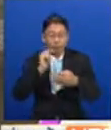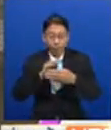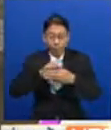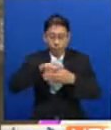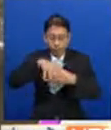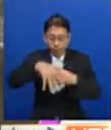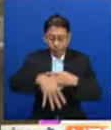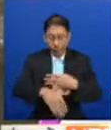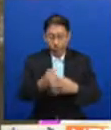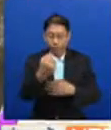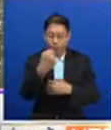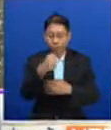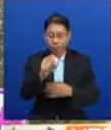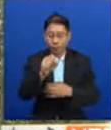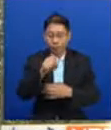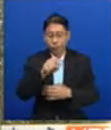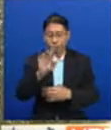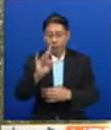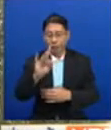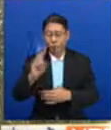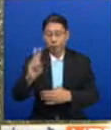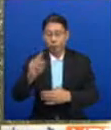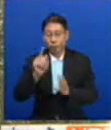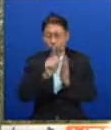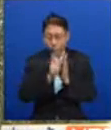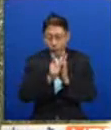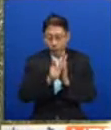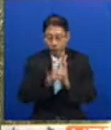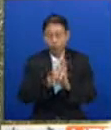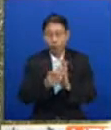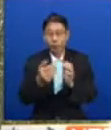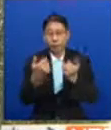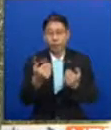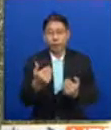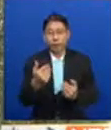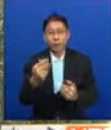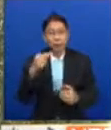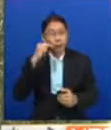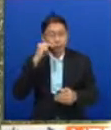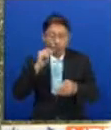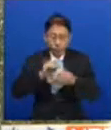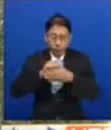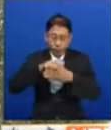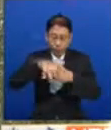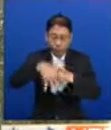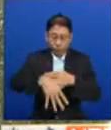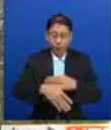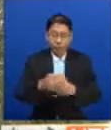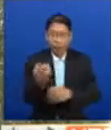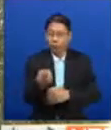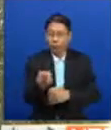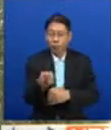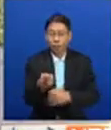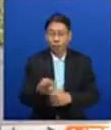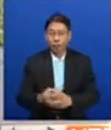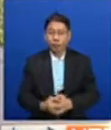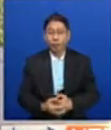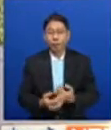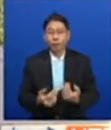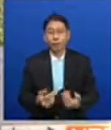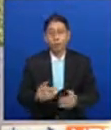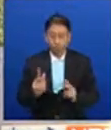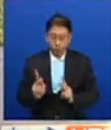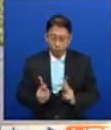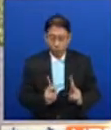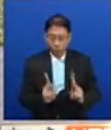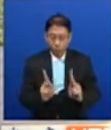ไป 10.86 ลูกบาศก์เมตรต่อวินาทีซึ่งปริมาณน้ำที่ปล่อยยังมีปริมาณน้อยอยู่ค่ะโดยคลองระ